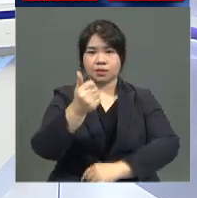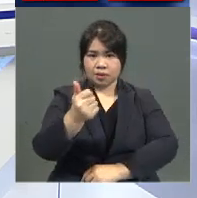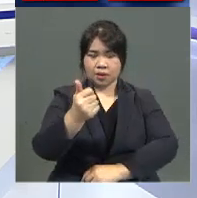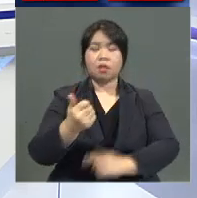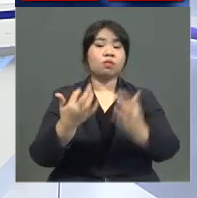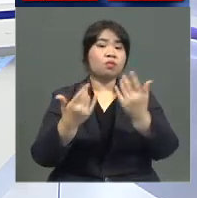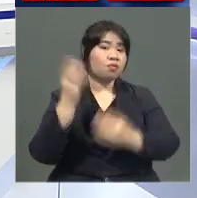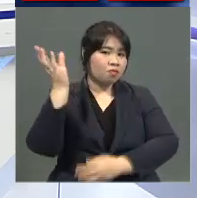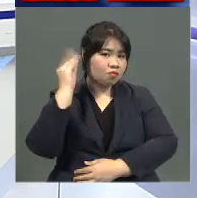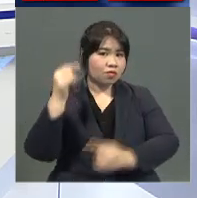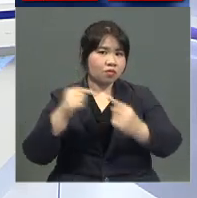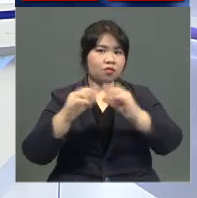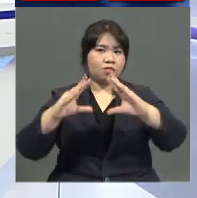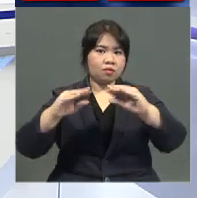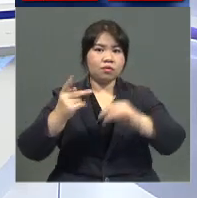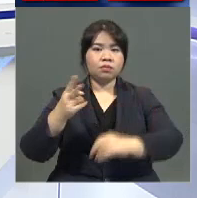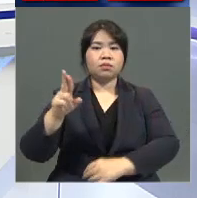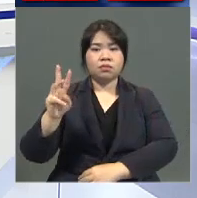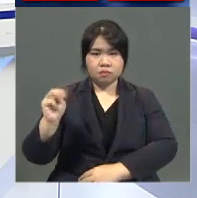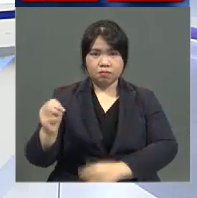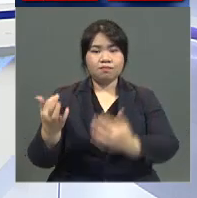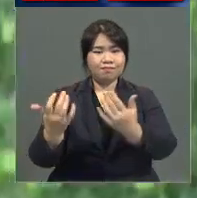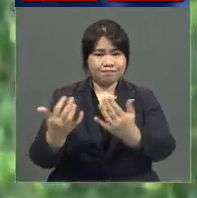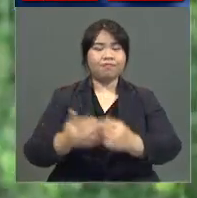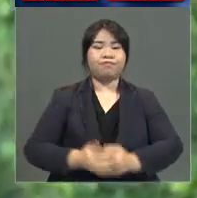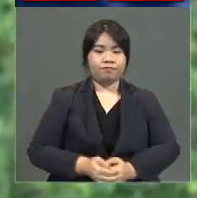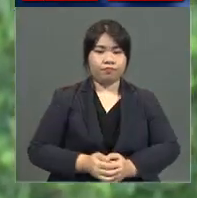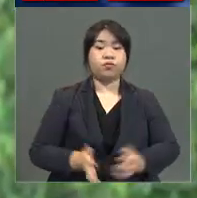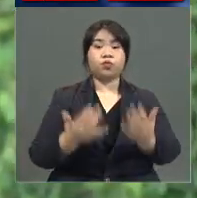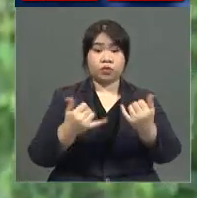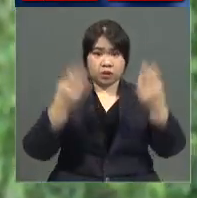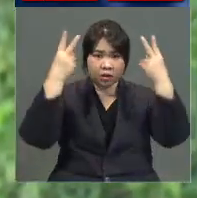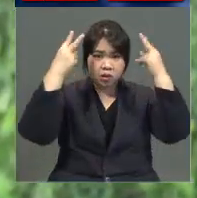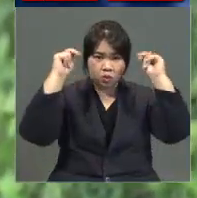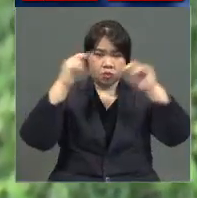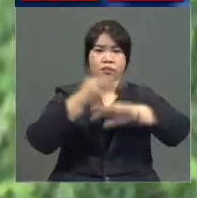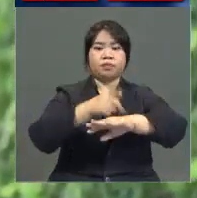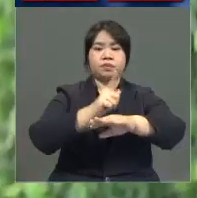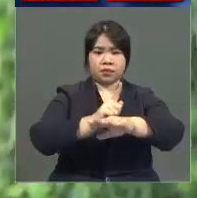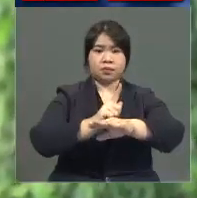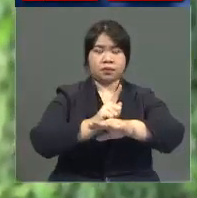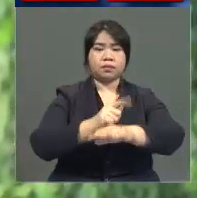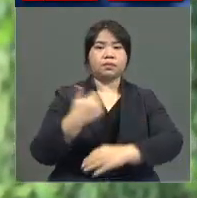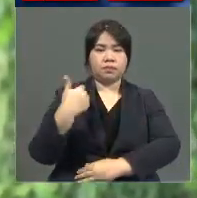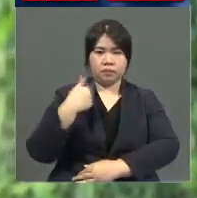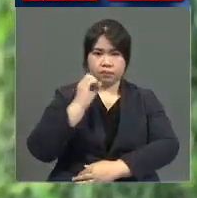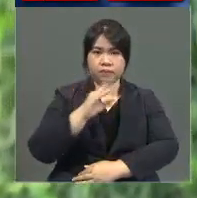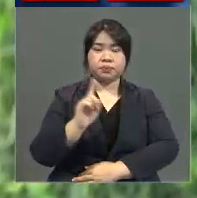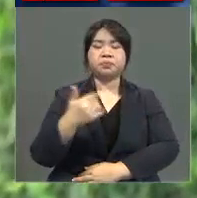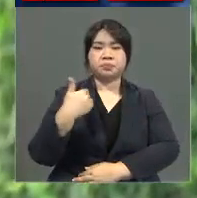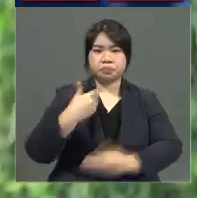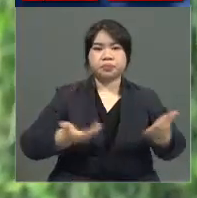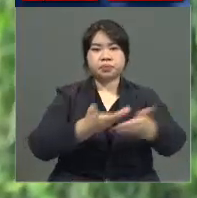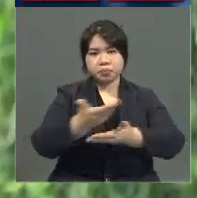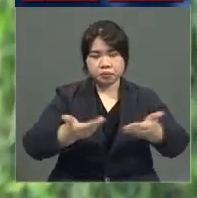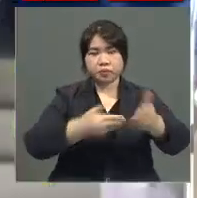อฟังรายละเอียดในที่ประชุมคณะรัฐมนตรีนะคะหลักๆแล้วนะคะวันนี้นายกรัฐมนตรีก็เป็นประธานอย่างที่เรียนไปนะคะว่าจะมีการ